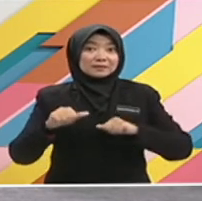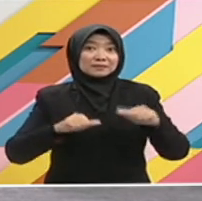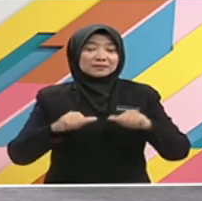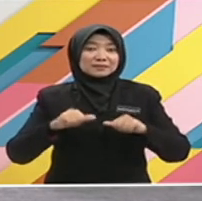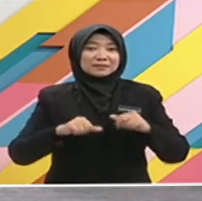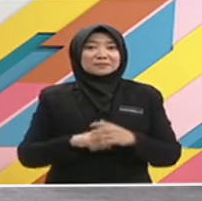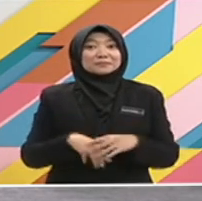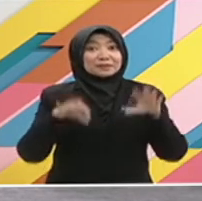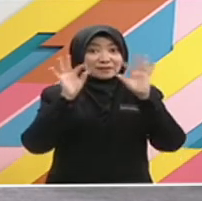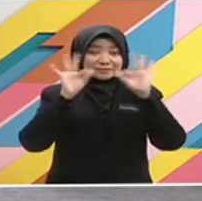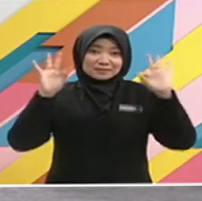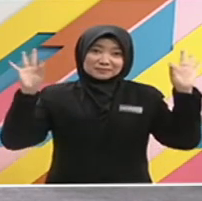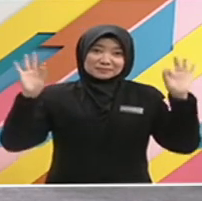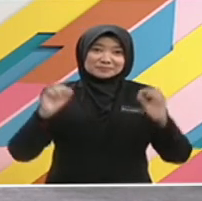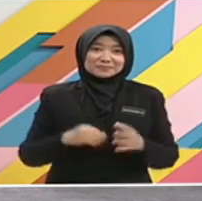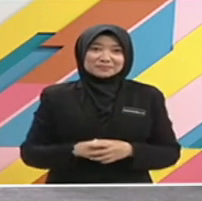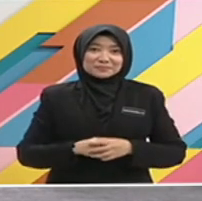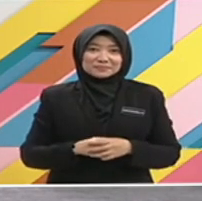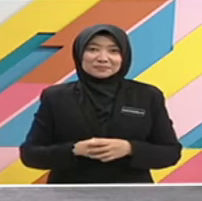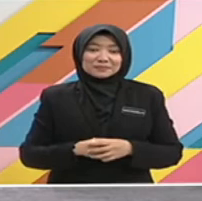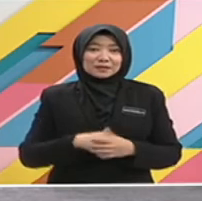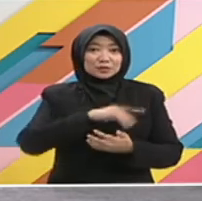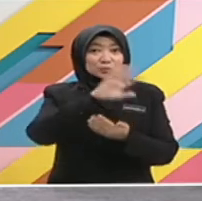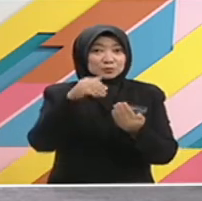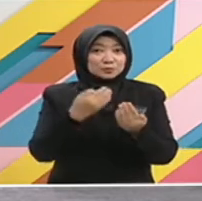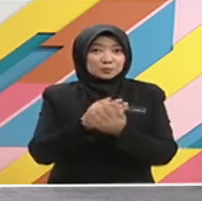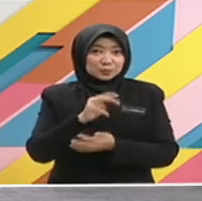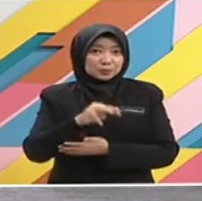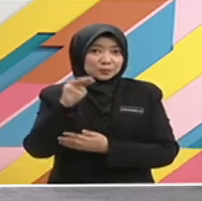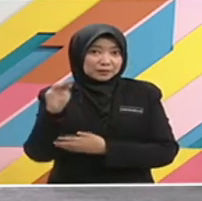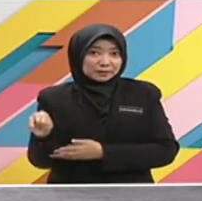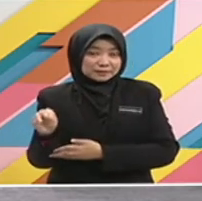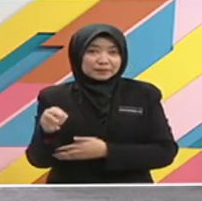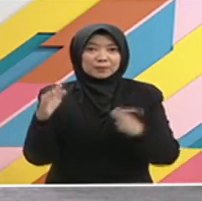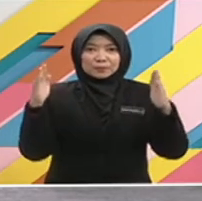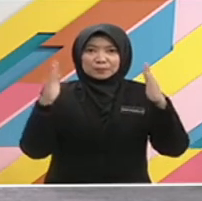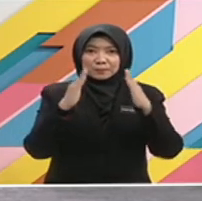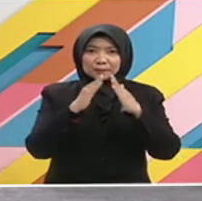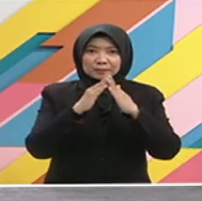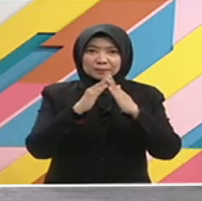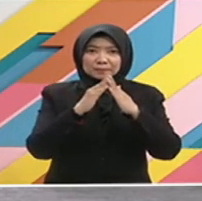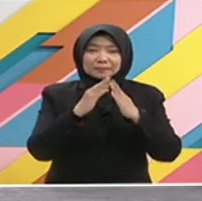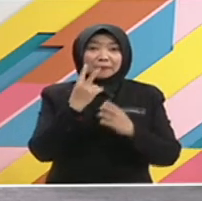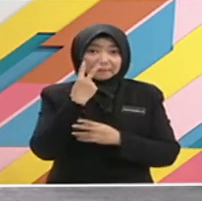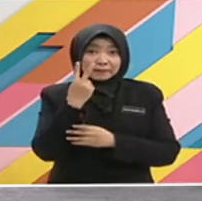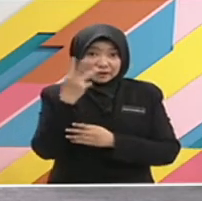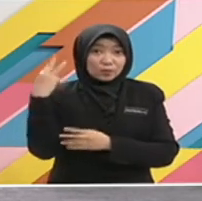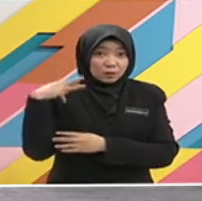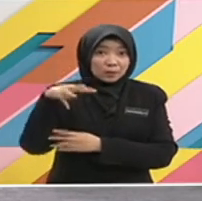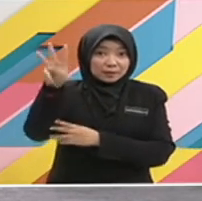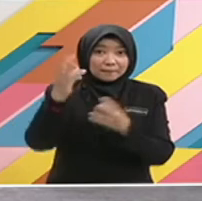tu saya rasa penonton semua pun ataupun murid-murid di rumah nampak banyak wow yang ada di depan ni